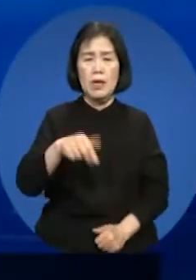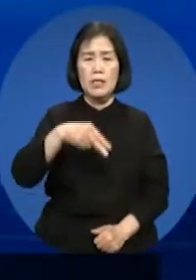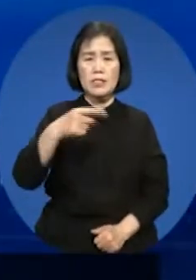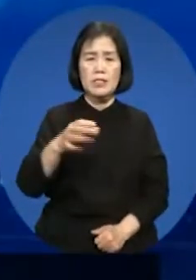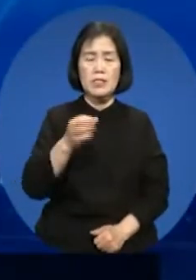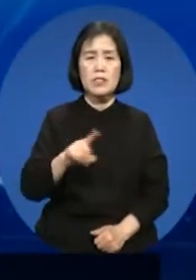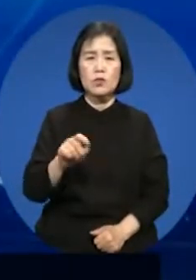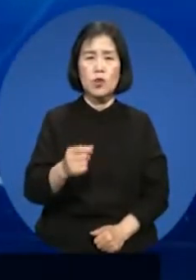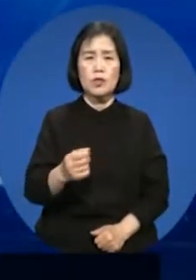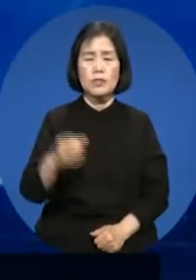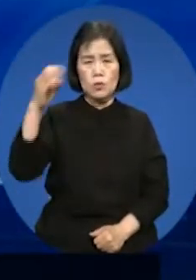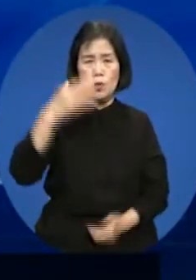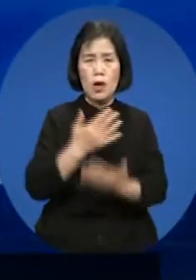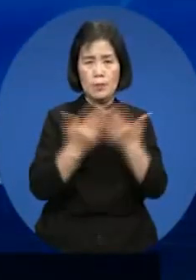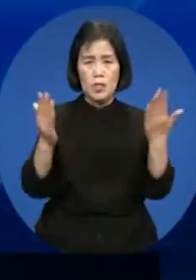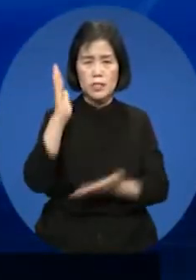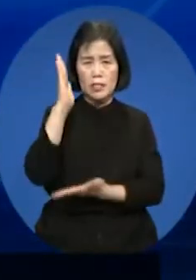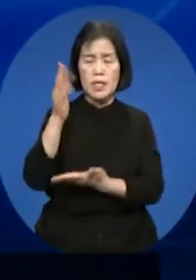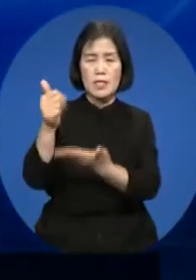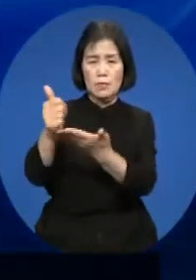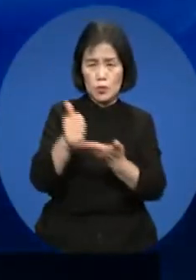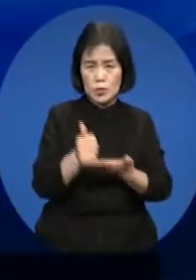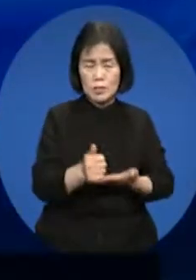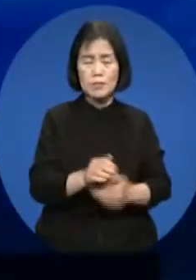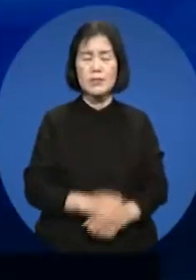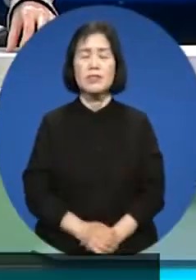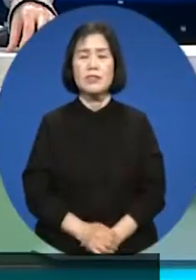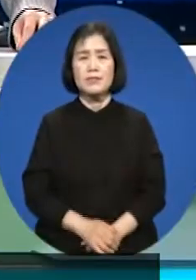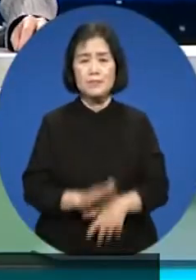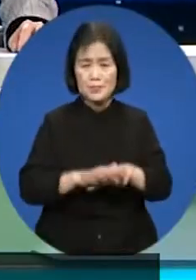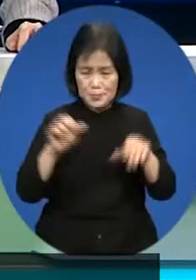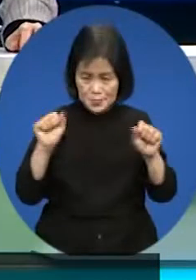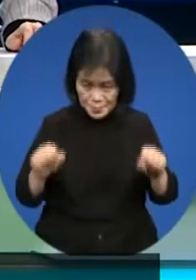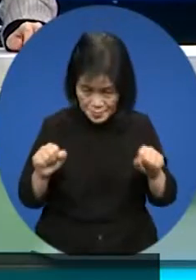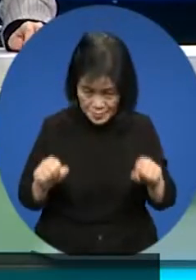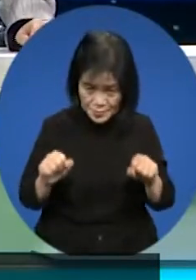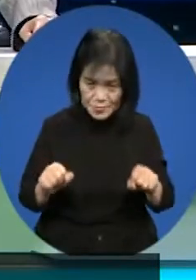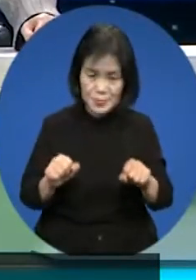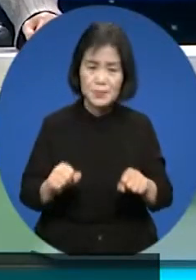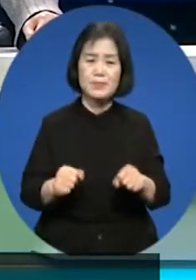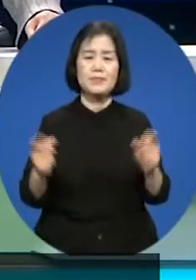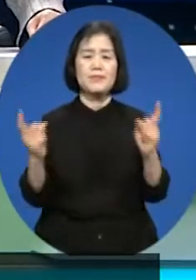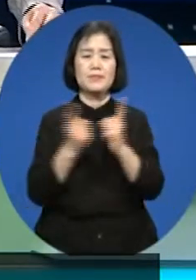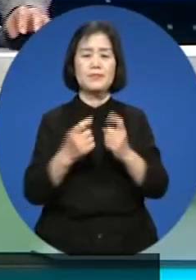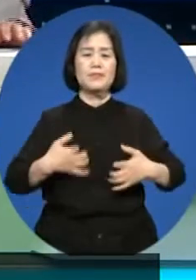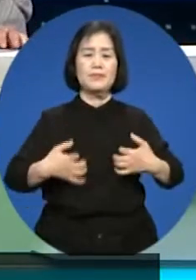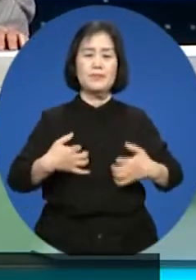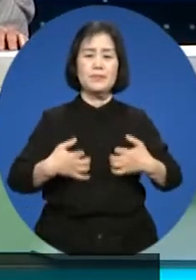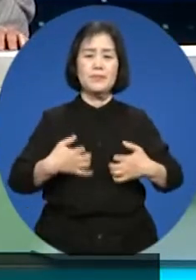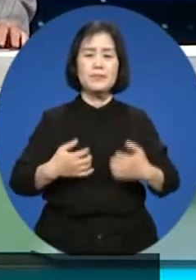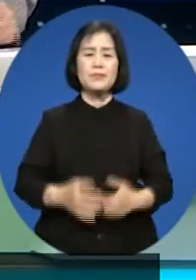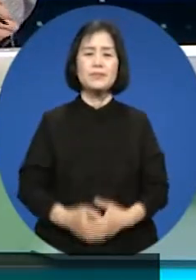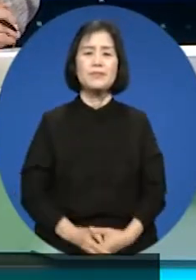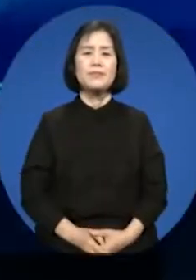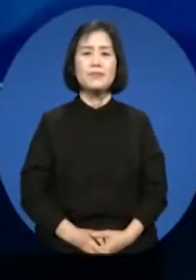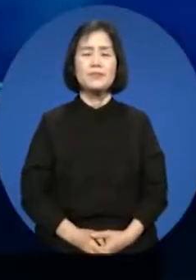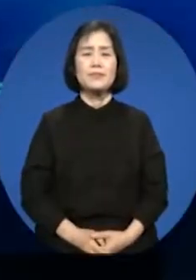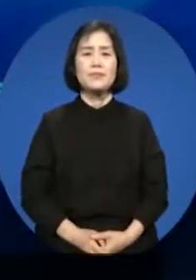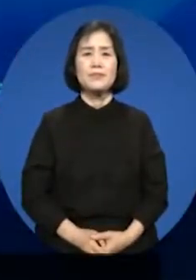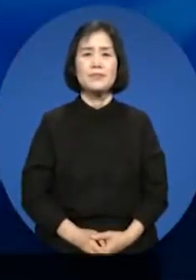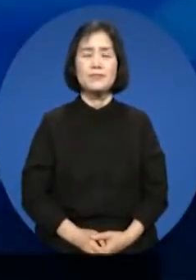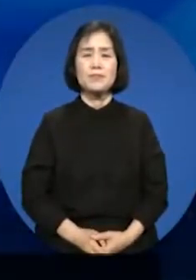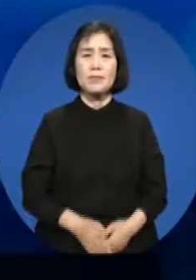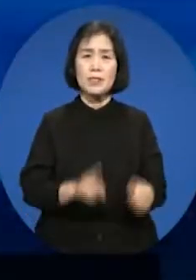광명시장 모시고 자세한 내용 좀 여쭤보도록 하겠습니다. 시장님, 안녕하십니까? 네, 안녕하세요. 반갑습니다. 네. 자,